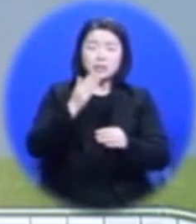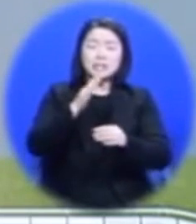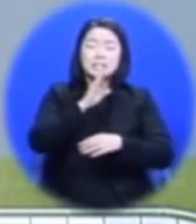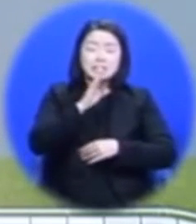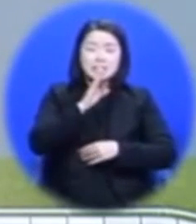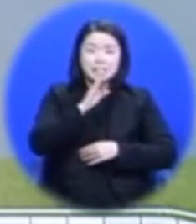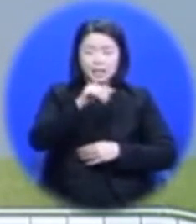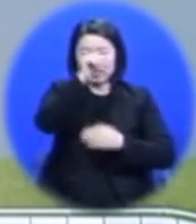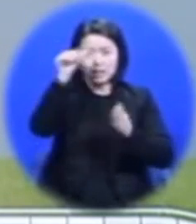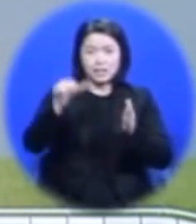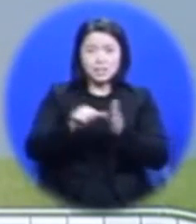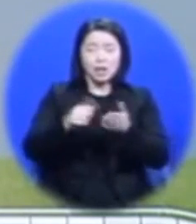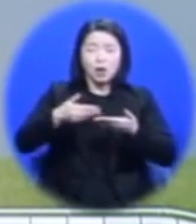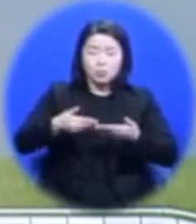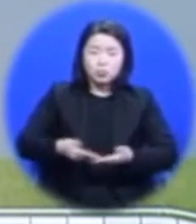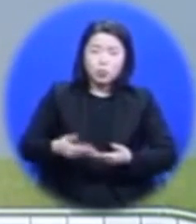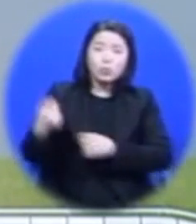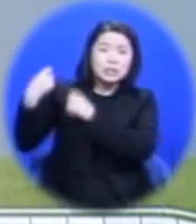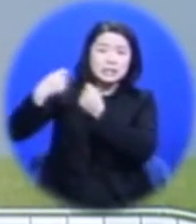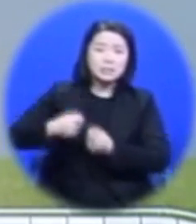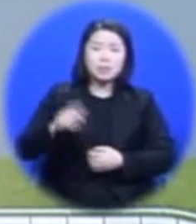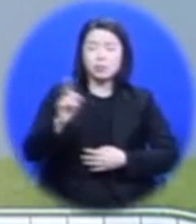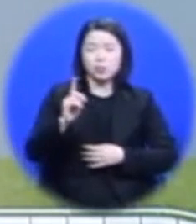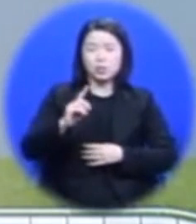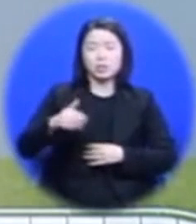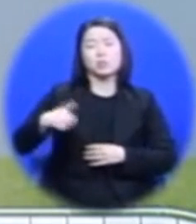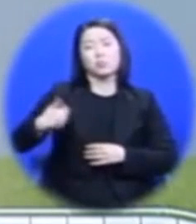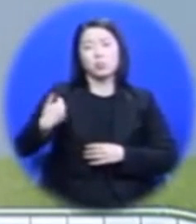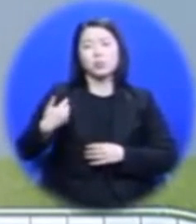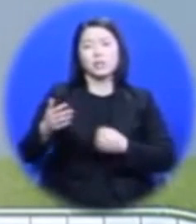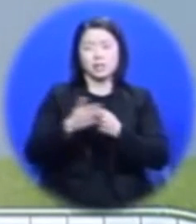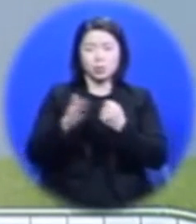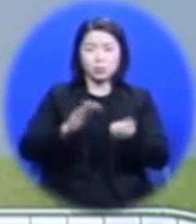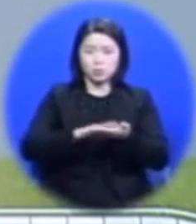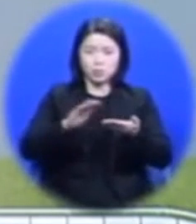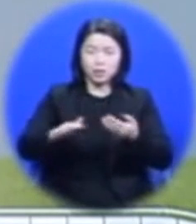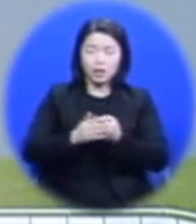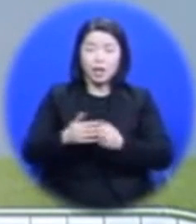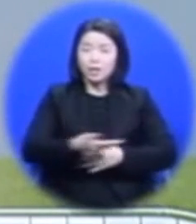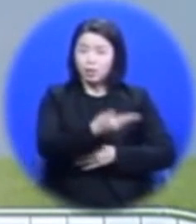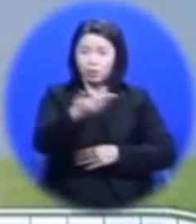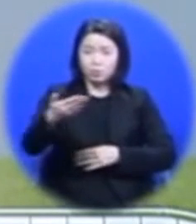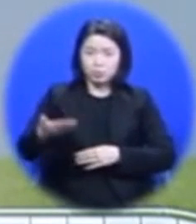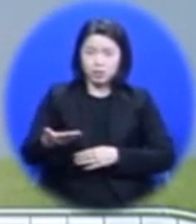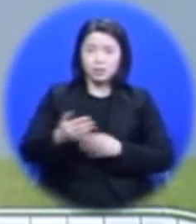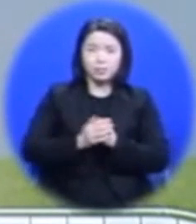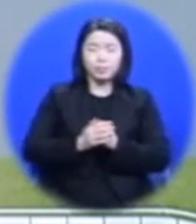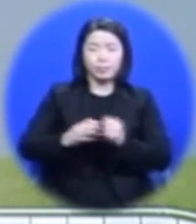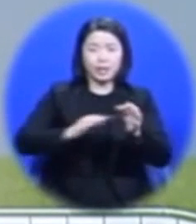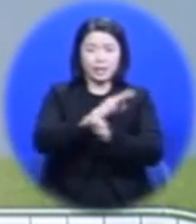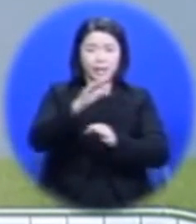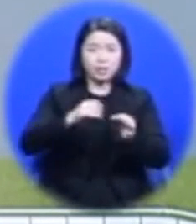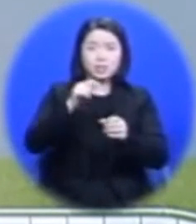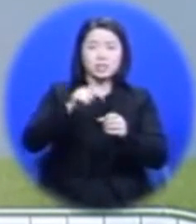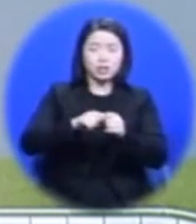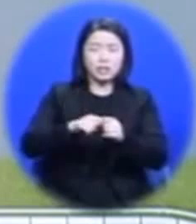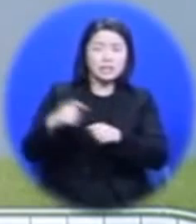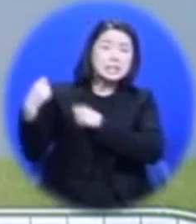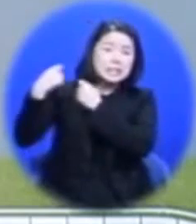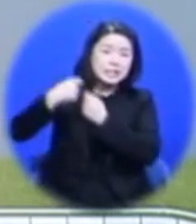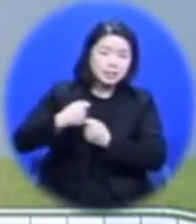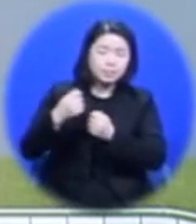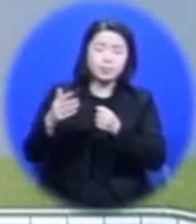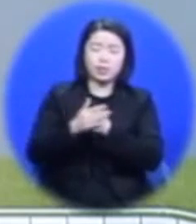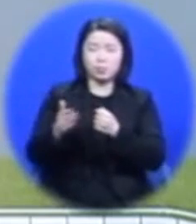인생의 무거운 짐이 아직도 뭔지 모르셔서 그런 거예요. 여러분이 경제적인 짐 때문에